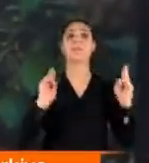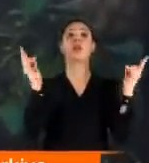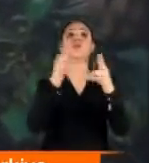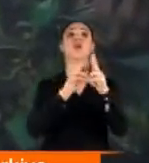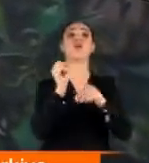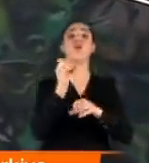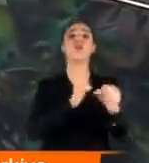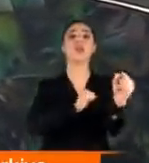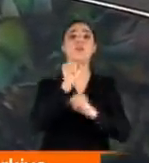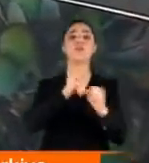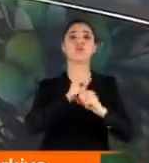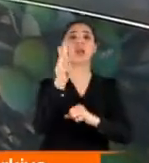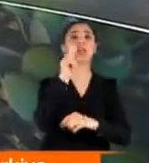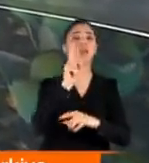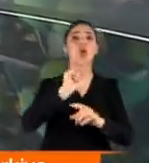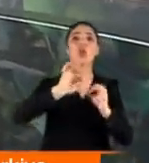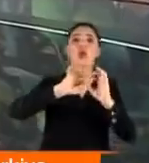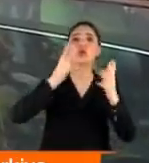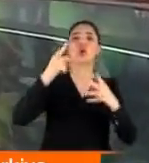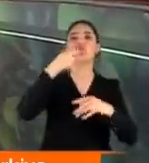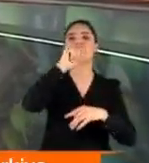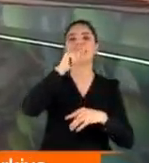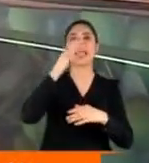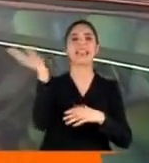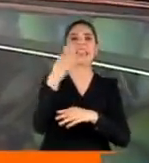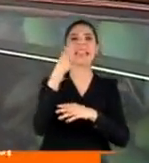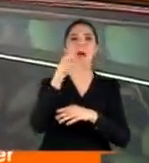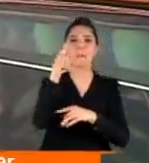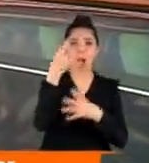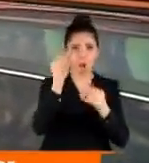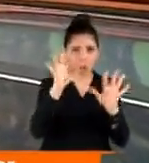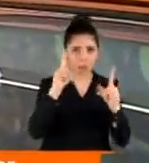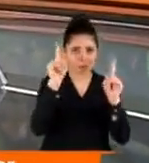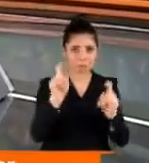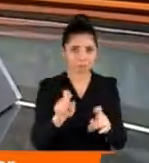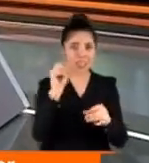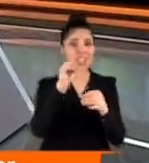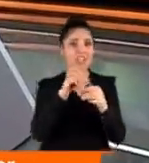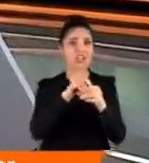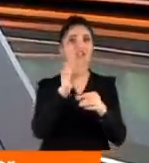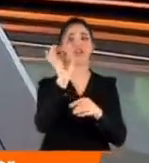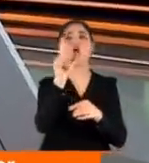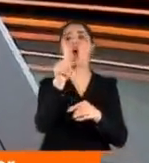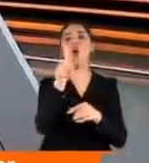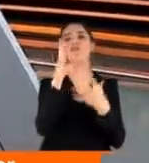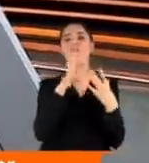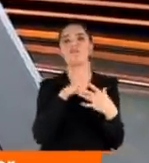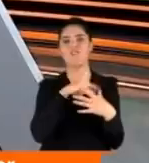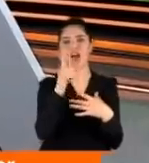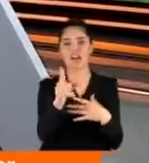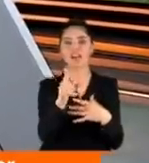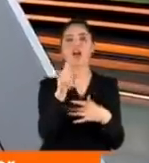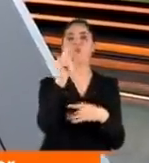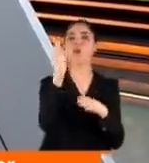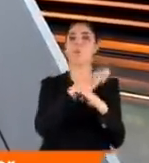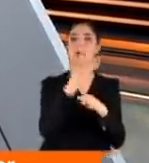Dünyanın koronavirüsle mücadelesinde son silah zeytin yaprağı olabilir mi? İçinde oliropen isimli bir etken madde